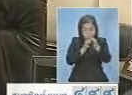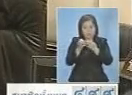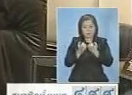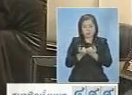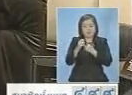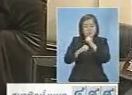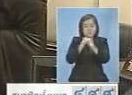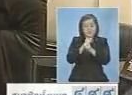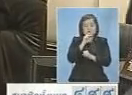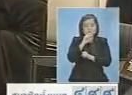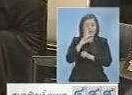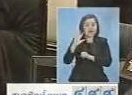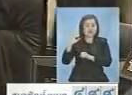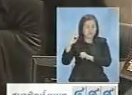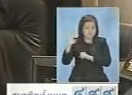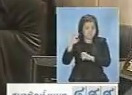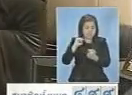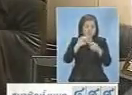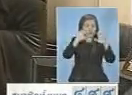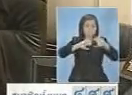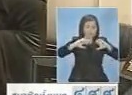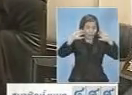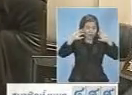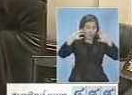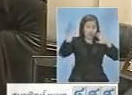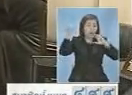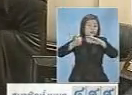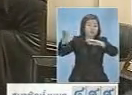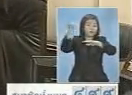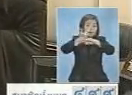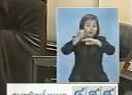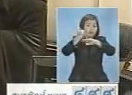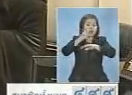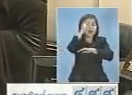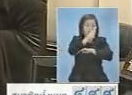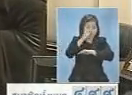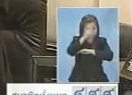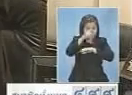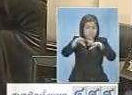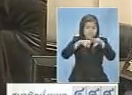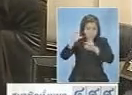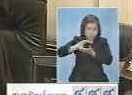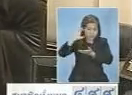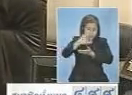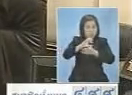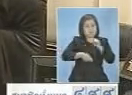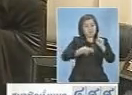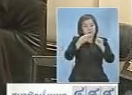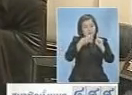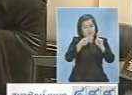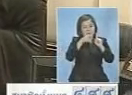2554รัฐบาลท่านเนี่ยรัฐบาลท่านอภิสิทธิ์จัดงบประมาณไว้1,109ล้านนะ